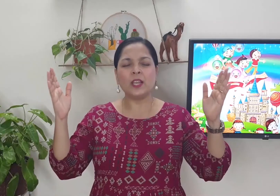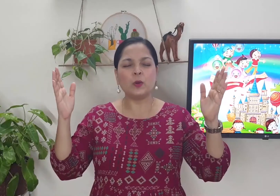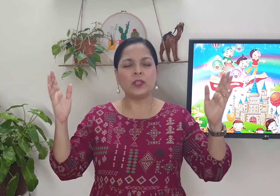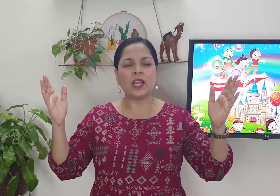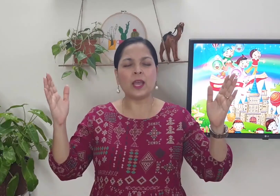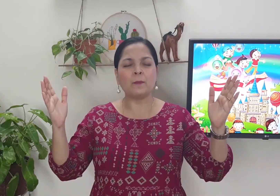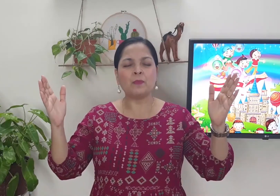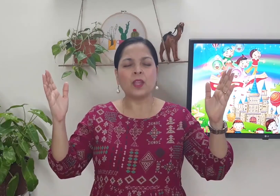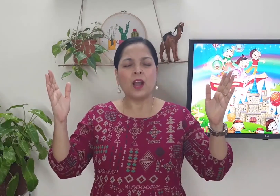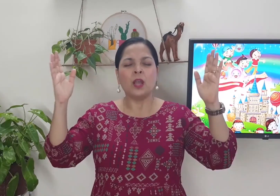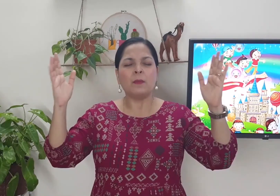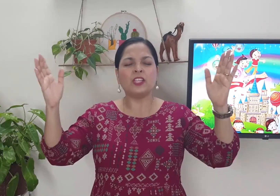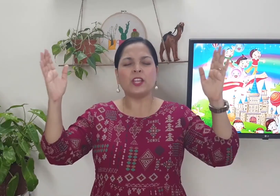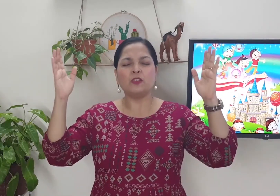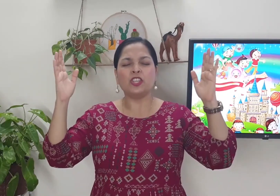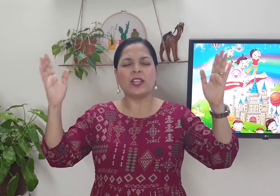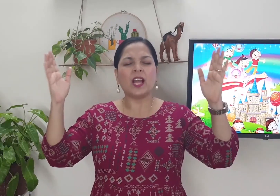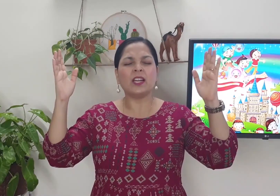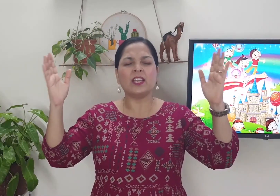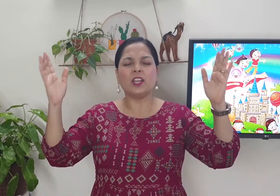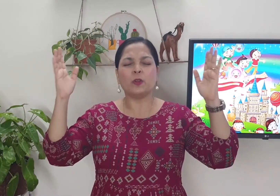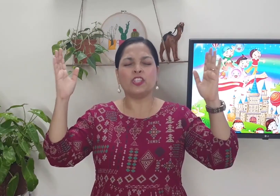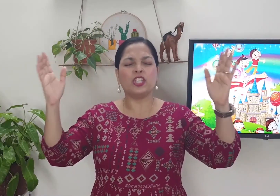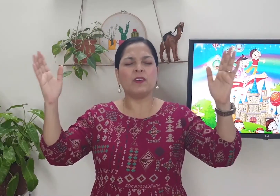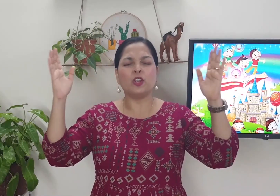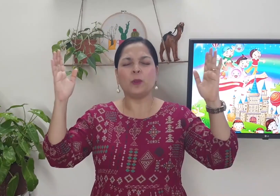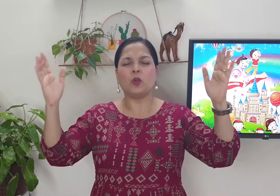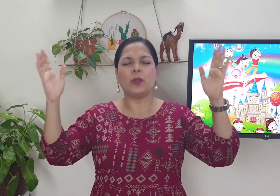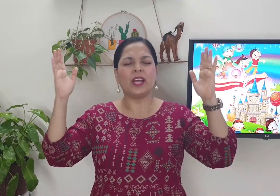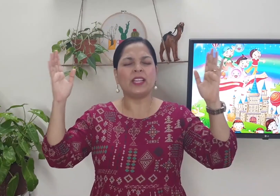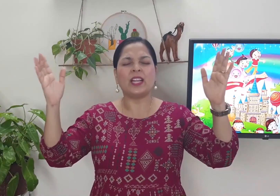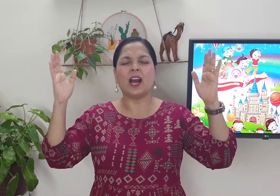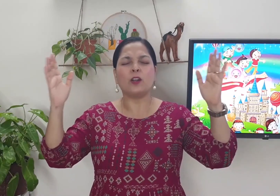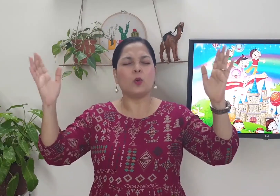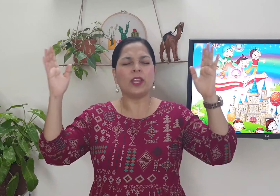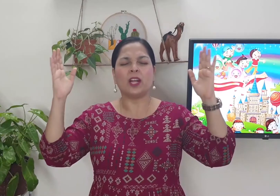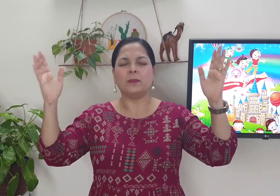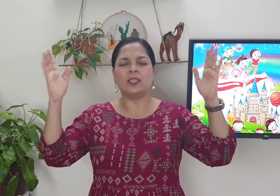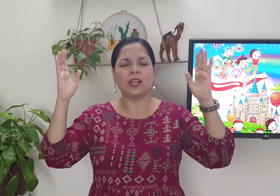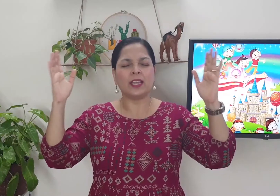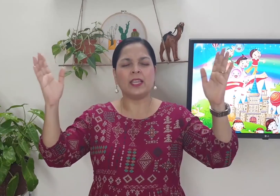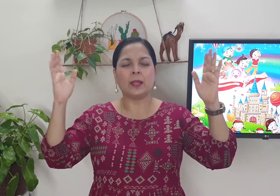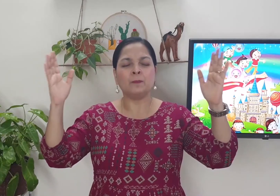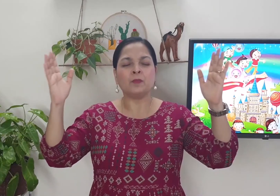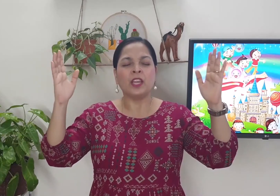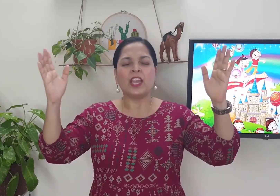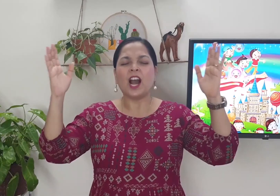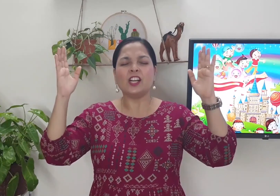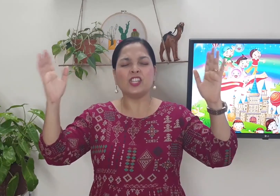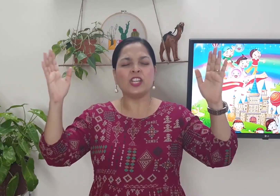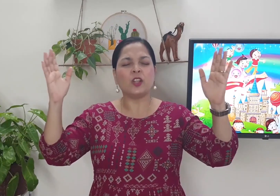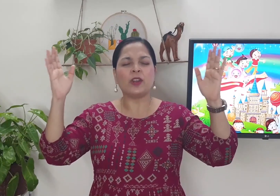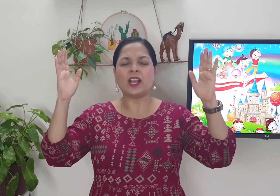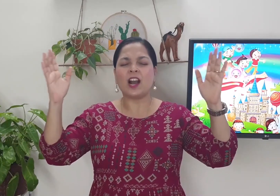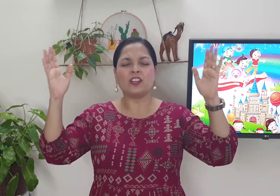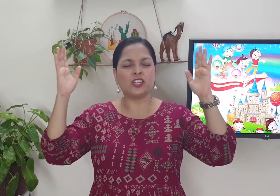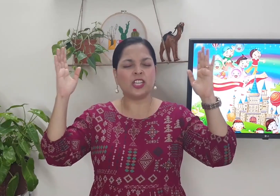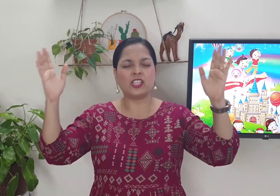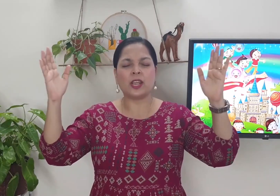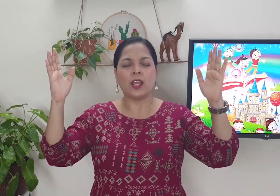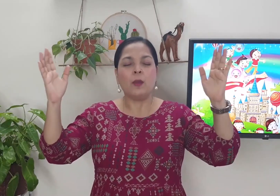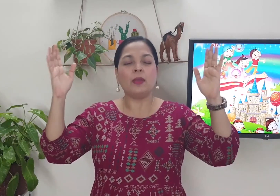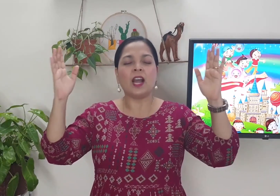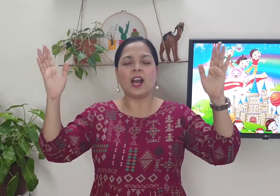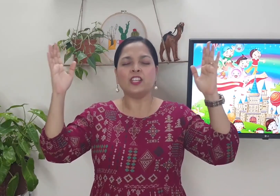ज्यांनी ही प्रार्थना केली. मी त्या प्रार्थना करते त्यांच्यासाठी की शैतानाचं कुठलंही त्यांच्यावर कब्जा नाही, हे सुरक्षित